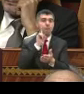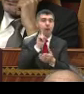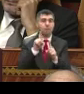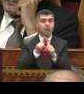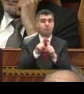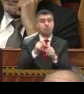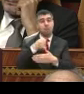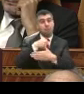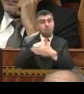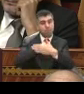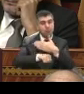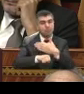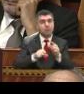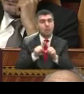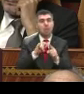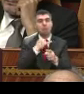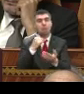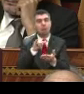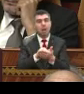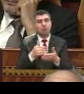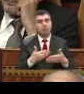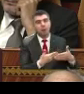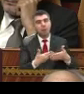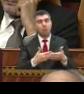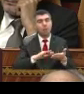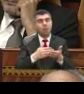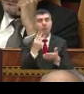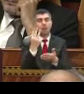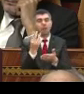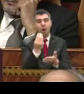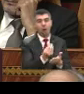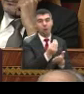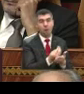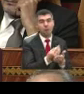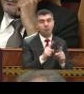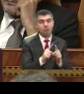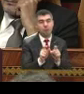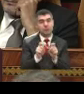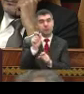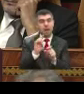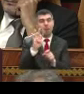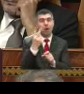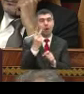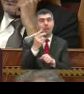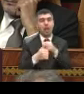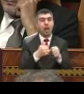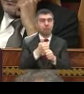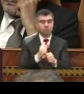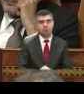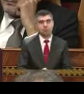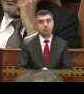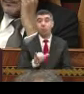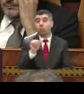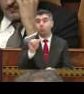نزيف حاد، وماتت هي وجنينها تاركة 3 أطفال وهي المرأة ذات 24 سنة.